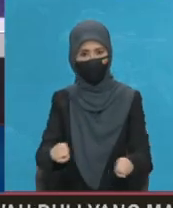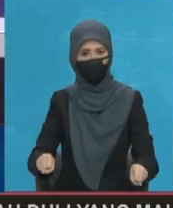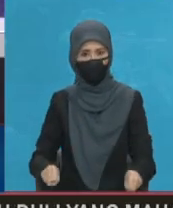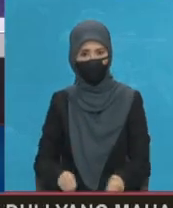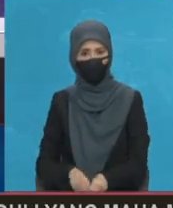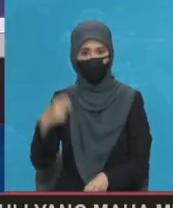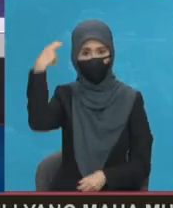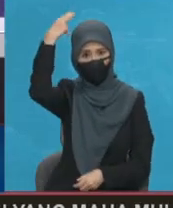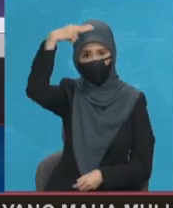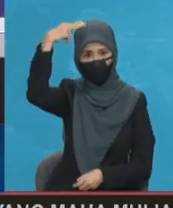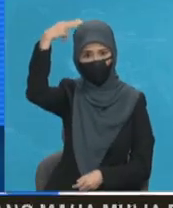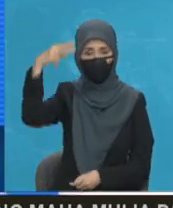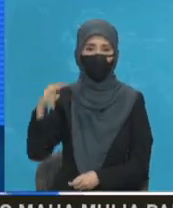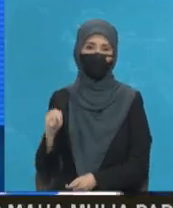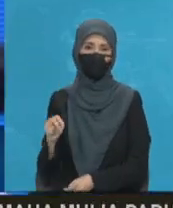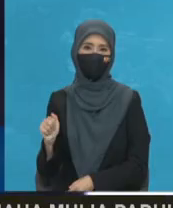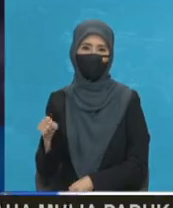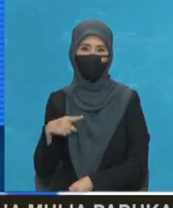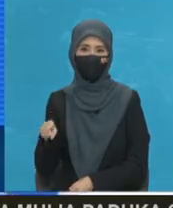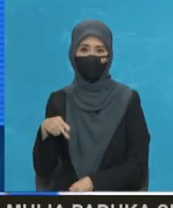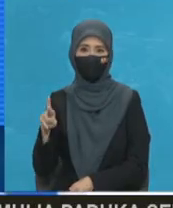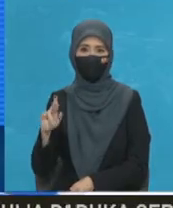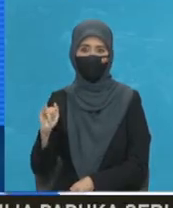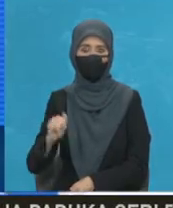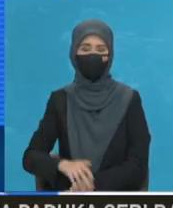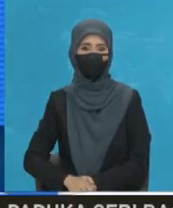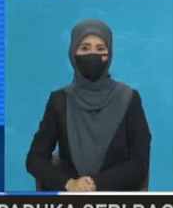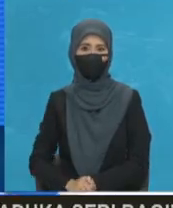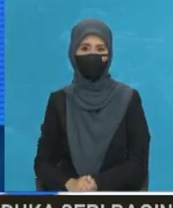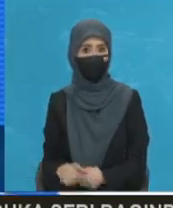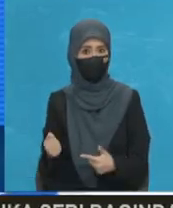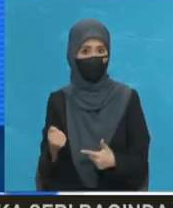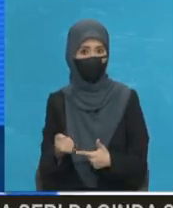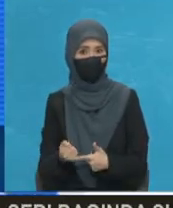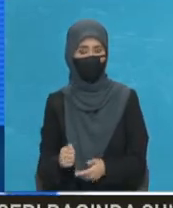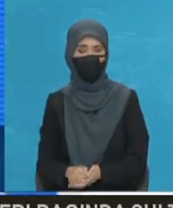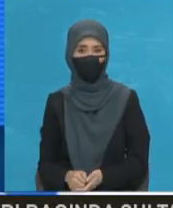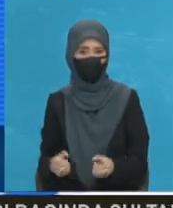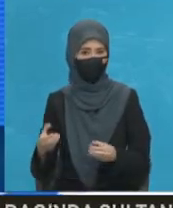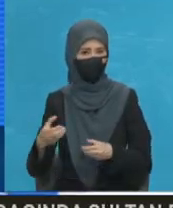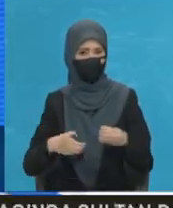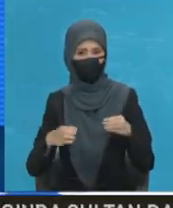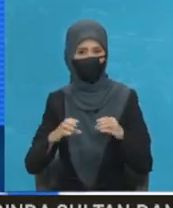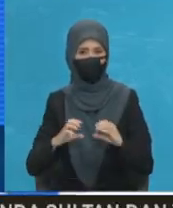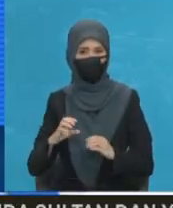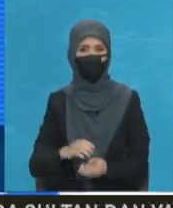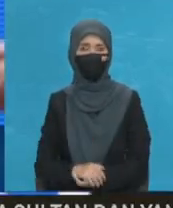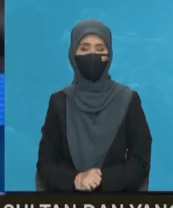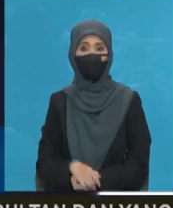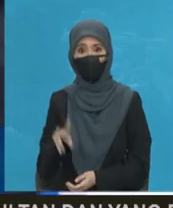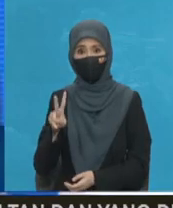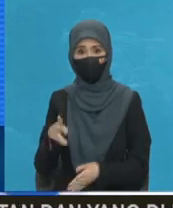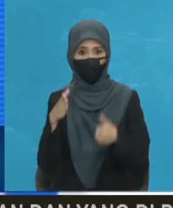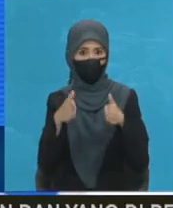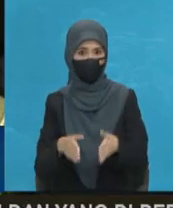Nazri bin Haji Muhammad Yusuf setiausaha tetap Kementerian pengangkutan dan infokomunikasi dua orang graduan menerima